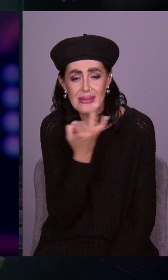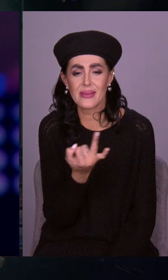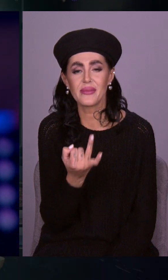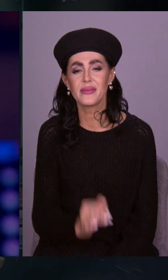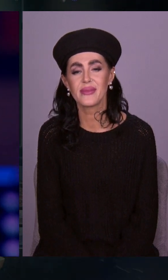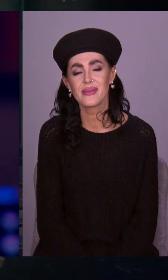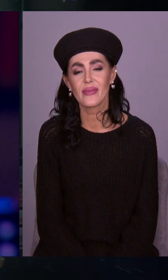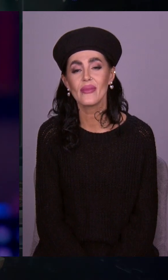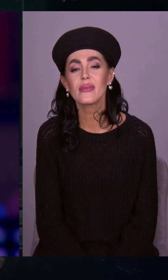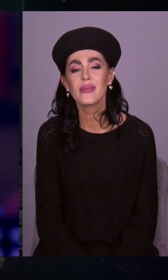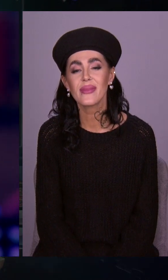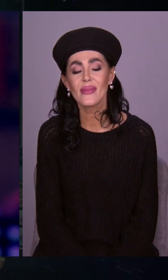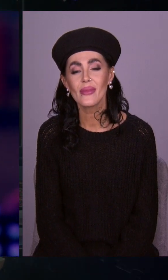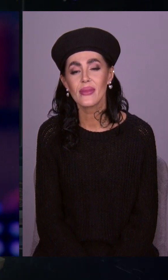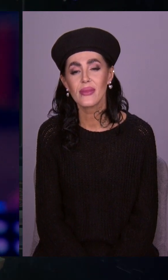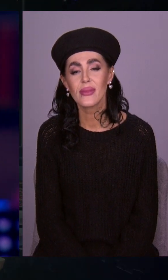Ближче.